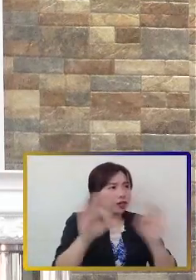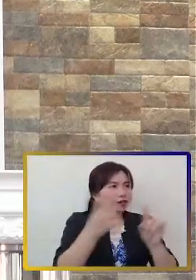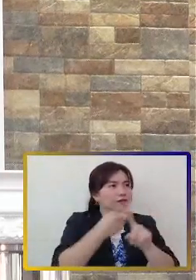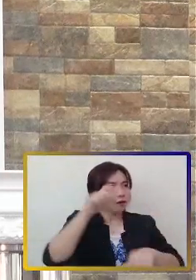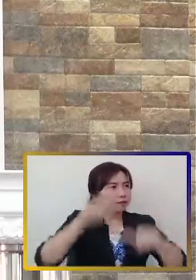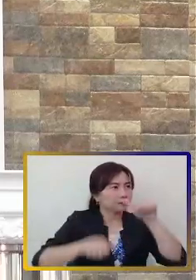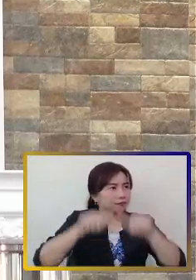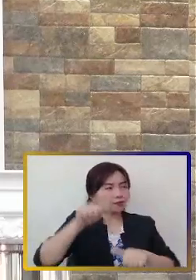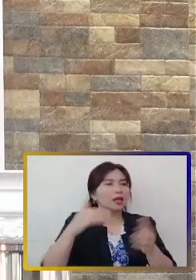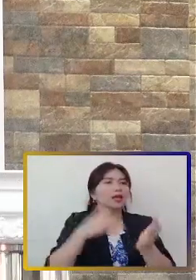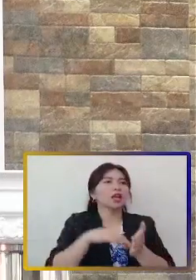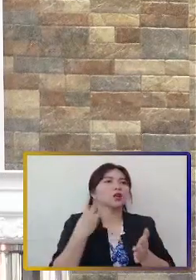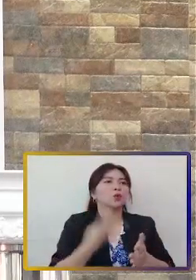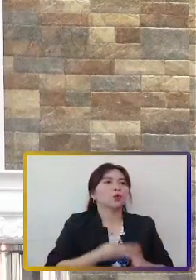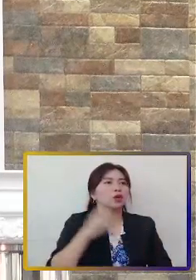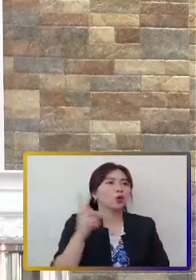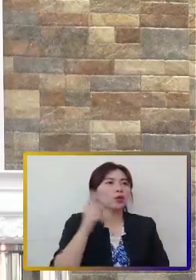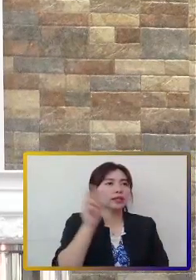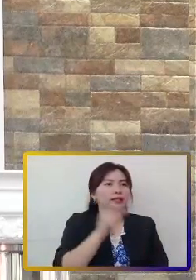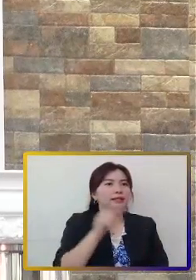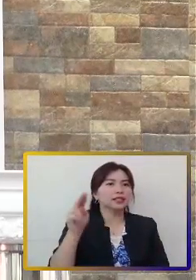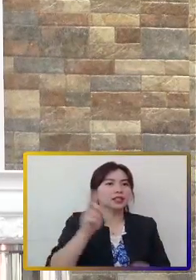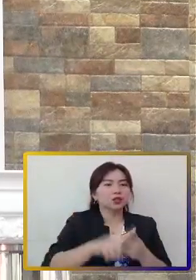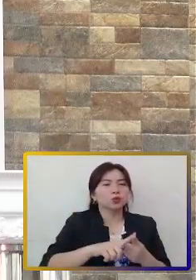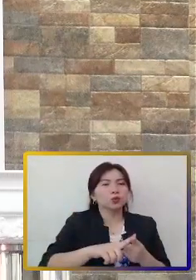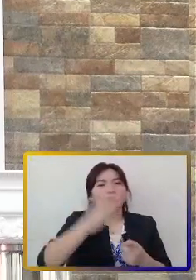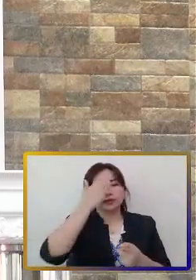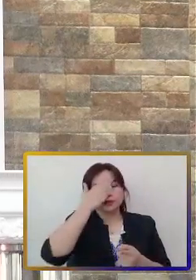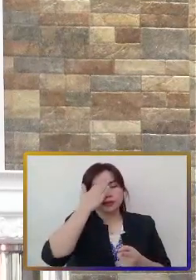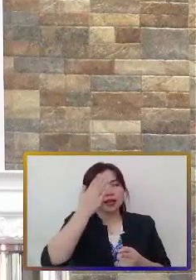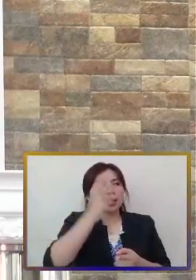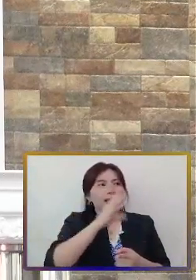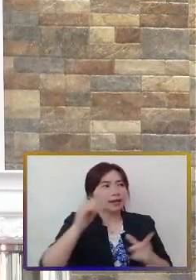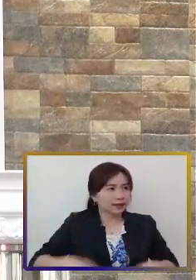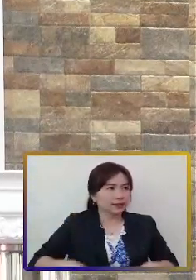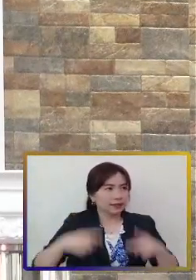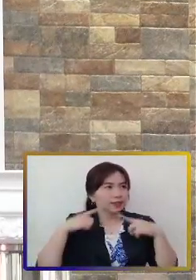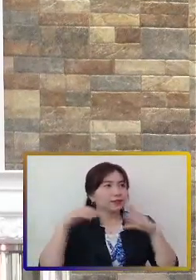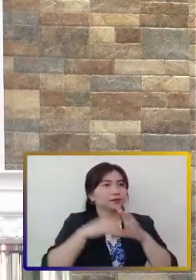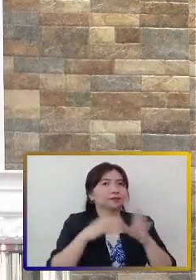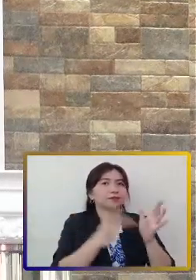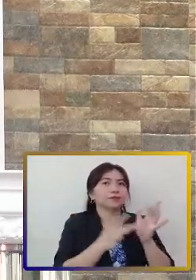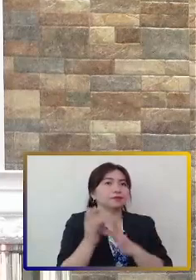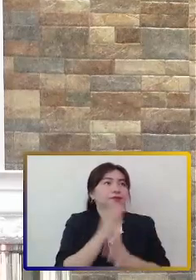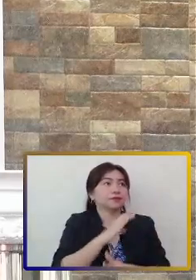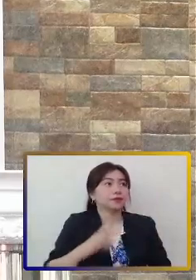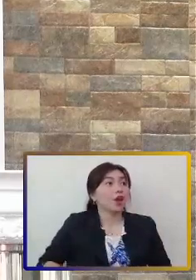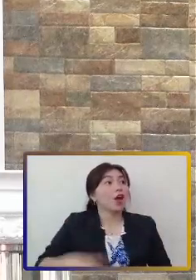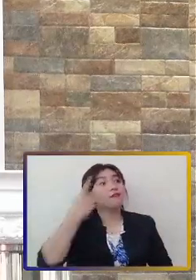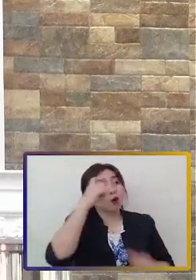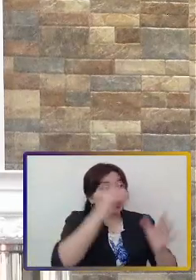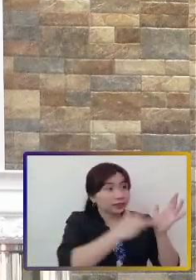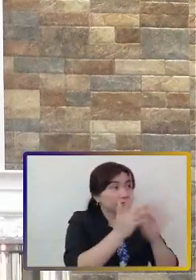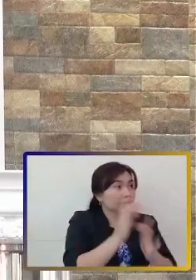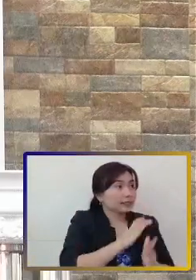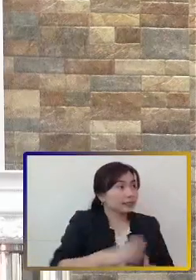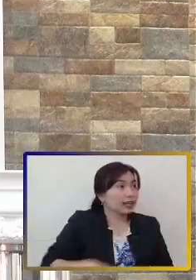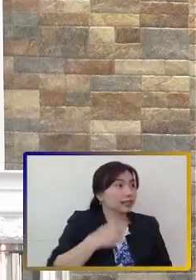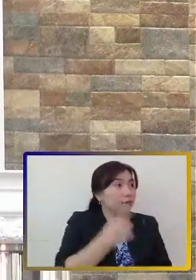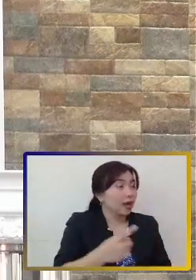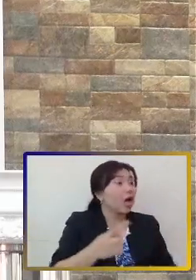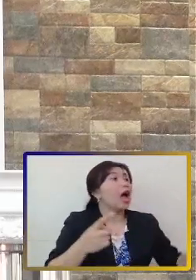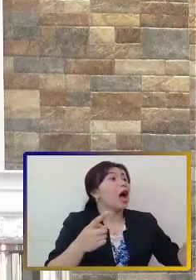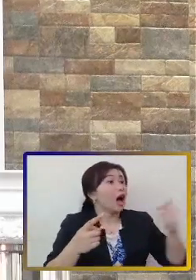have to acknowledge the Lord Jesus Christ as the what Jesus say unto him I am the way the